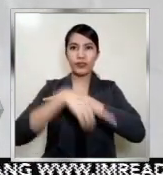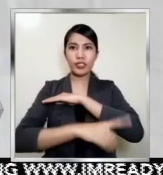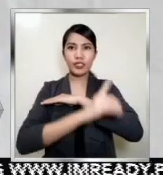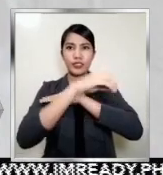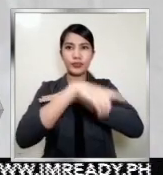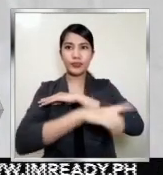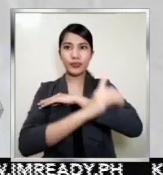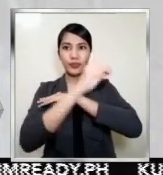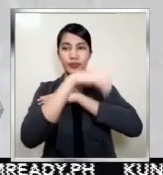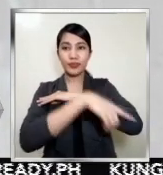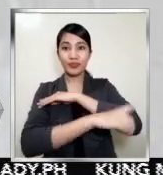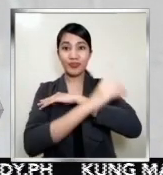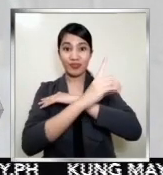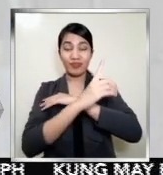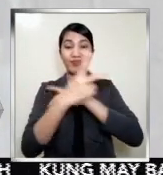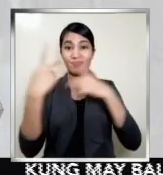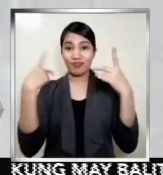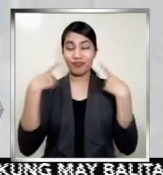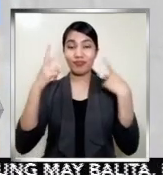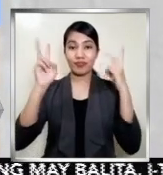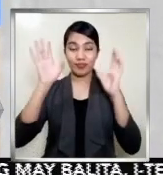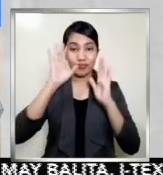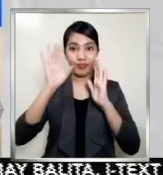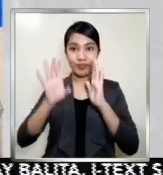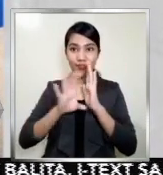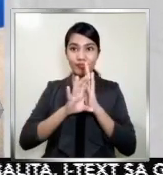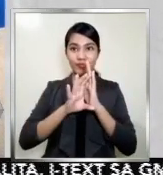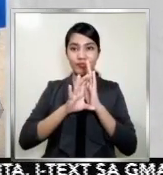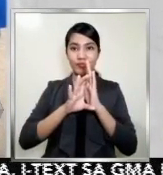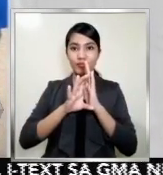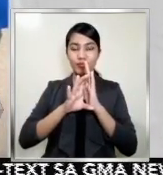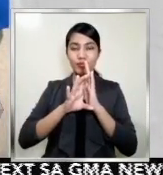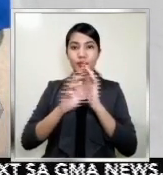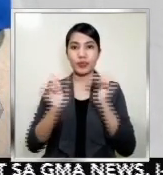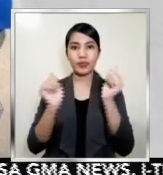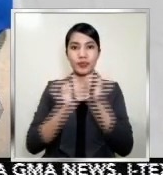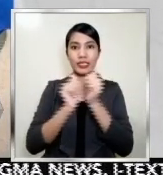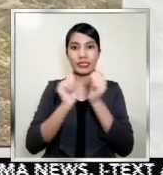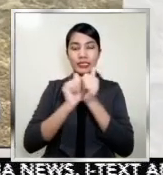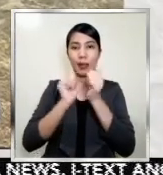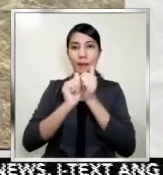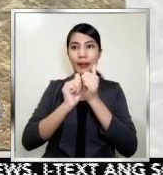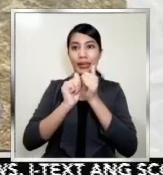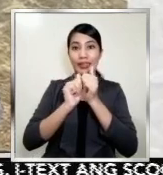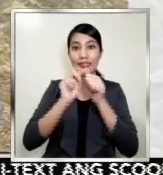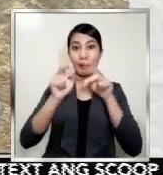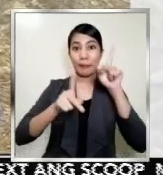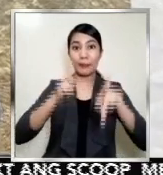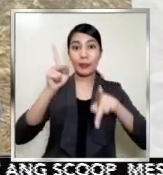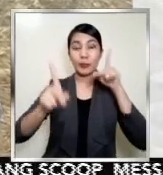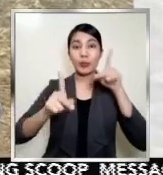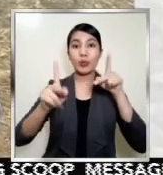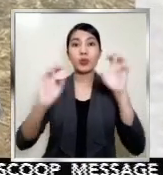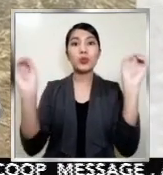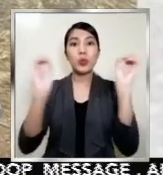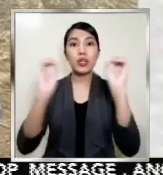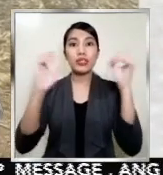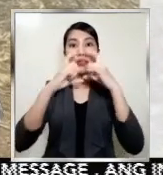dolphin. May isa ring larawan na may mga kausap siyang tao, wala silang mga face mask maliban sa isa sa